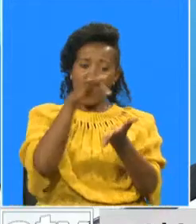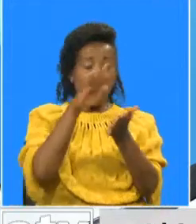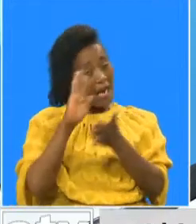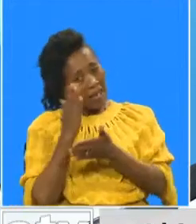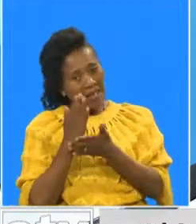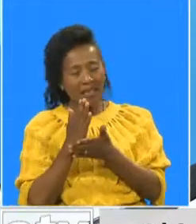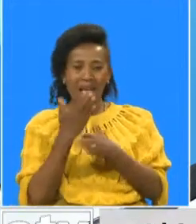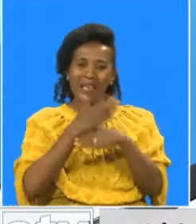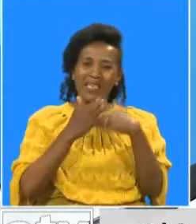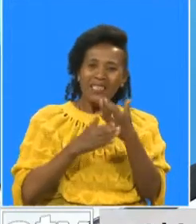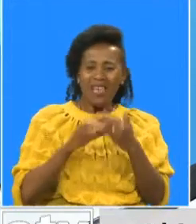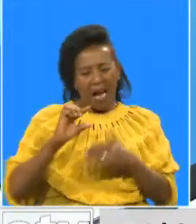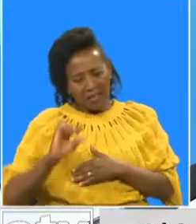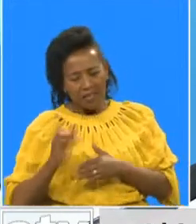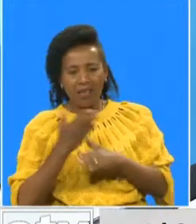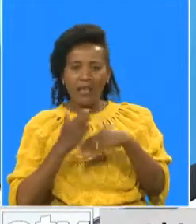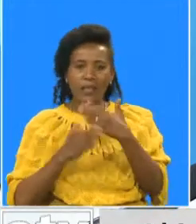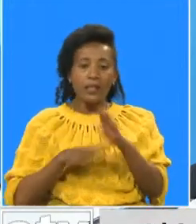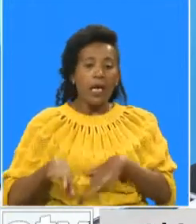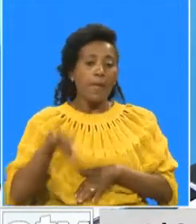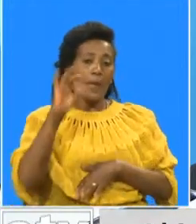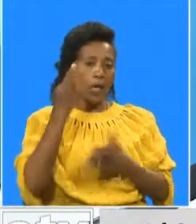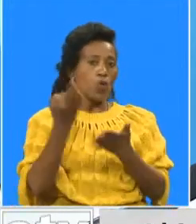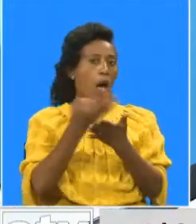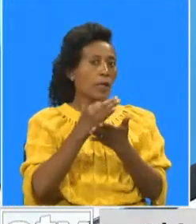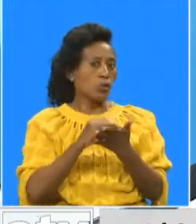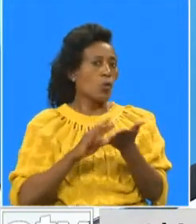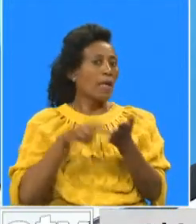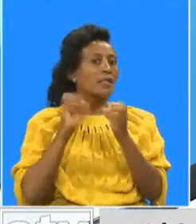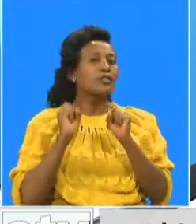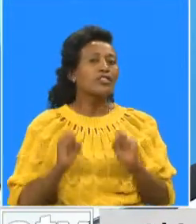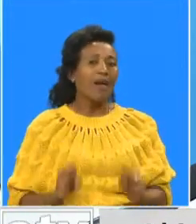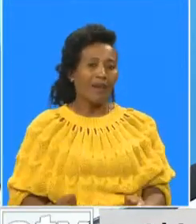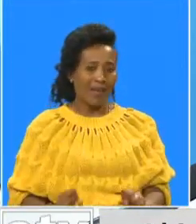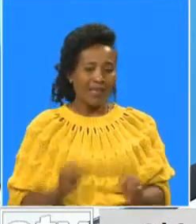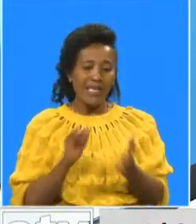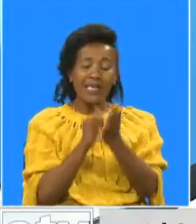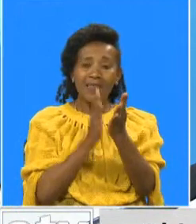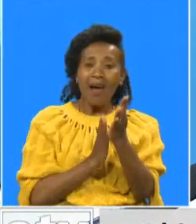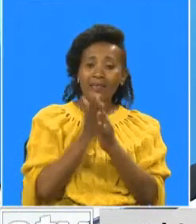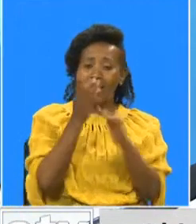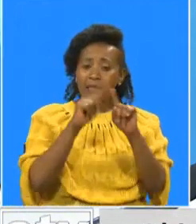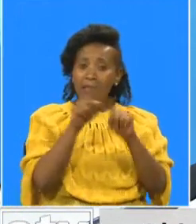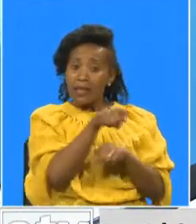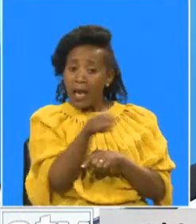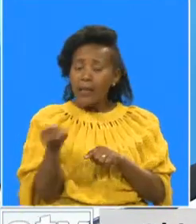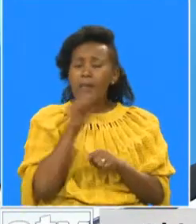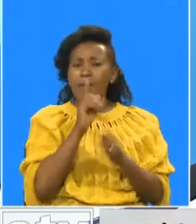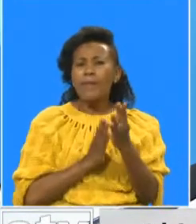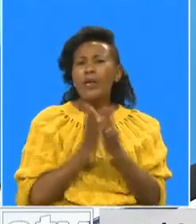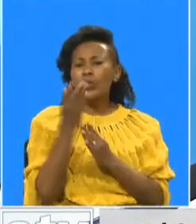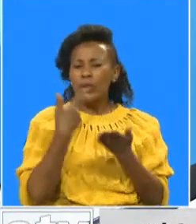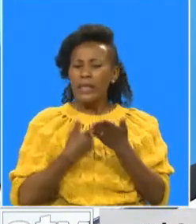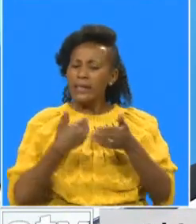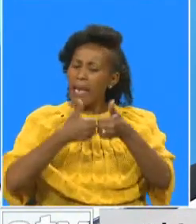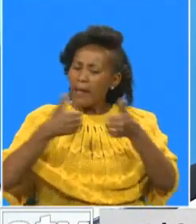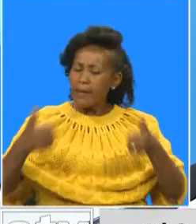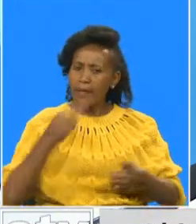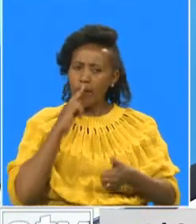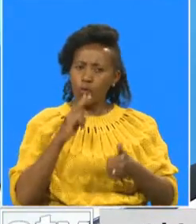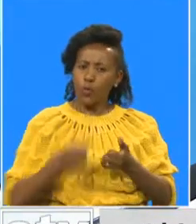በመካከለኛ ደረጃና ደግሞ በአነስተኛ ደረጃ የሚገኙ አምራቾችን ማንሳት እንችላለን። ከዚህ አንጻር ግን አሁን እናንተ በምን መልኩ ነው እነዚህን